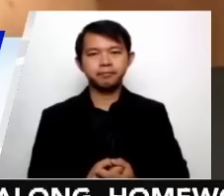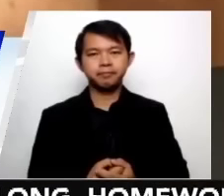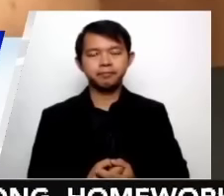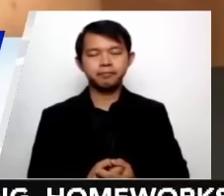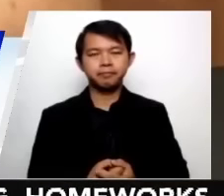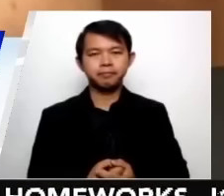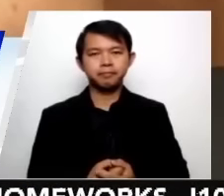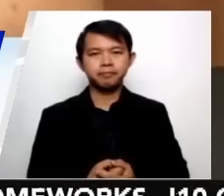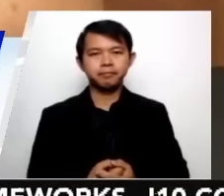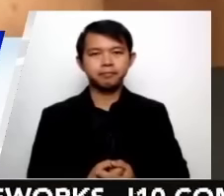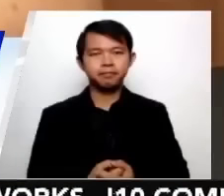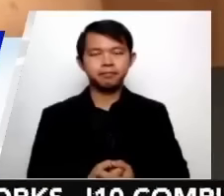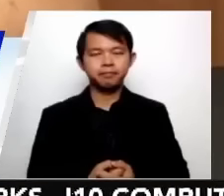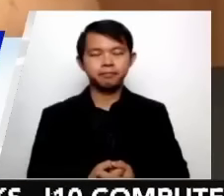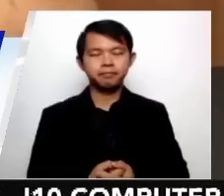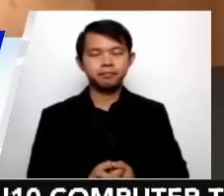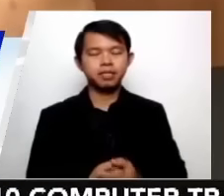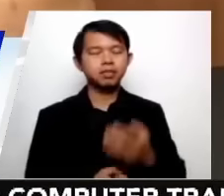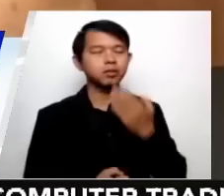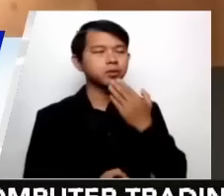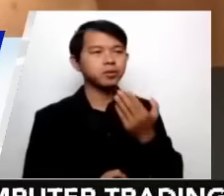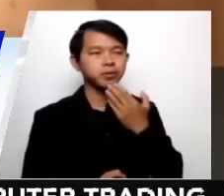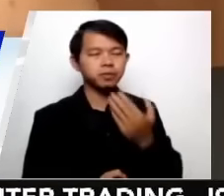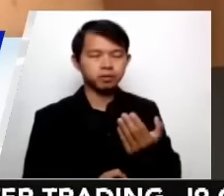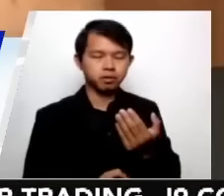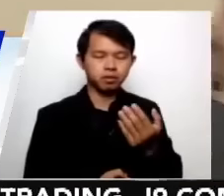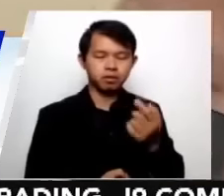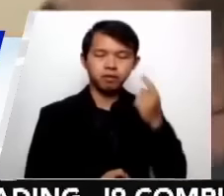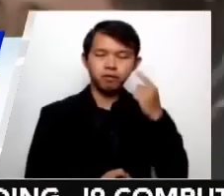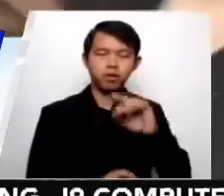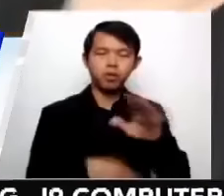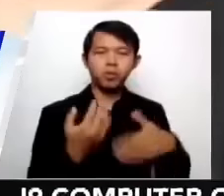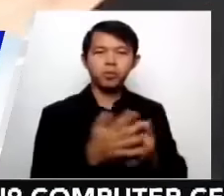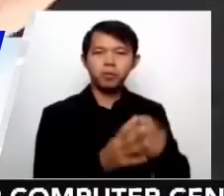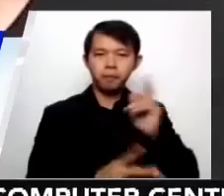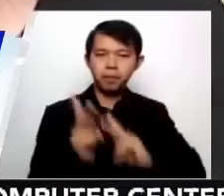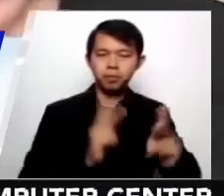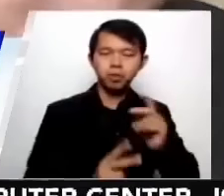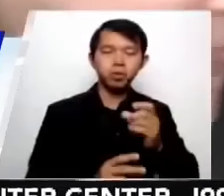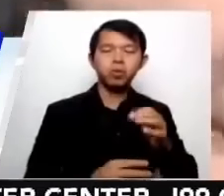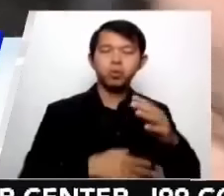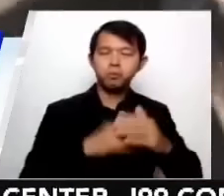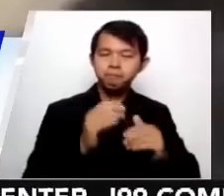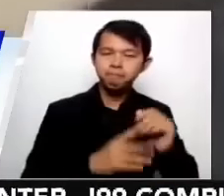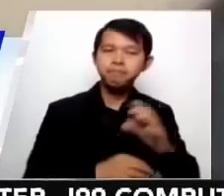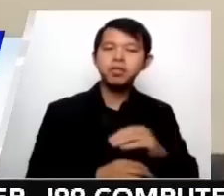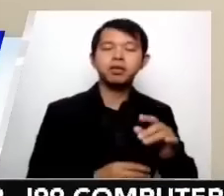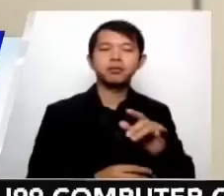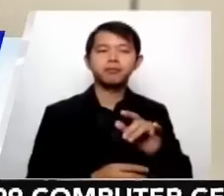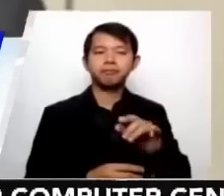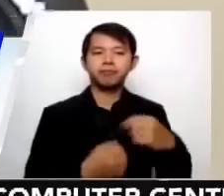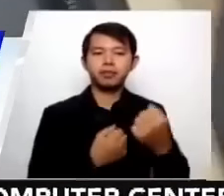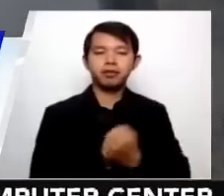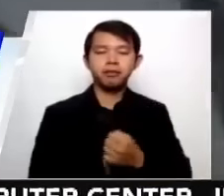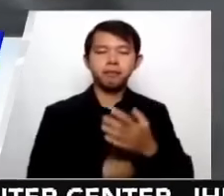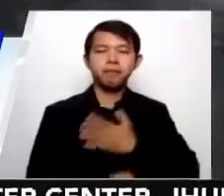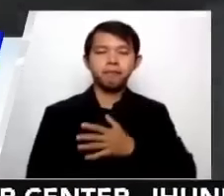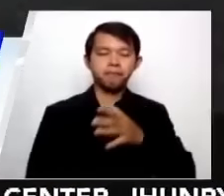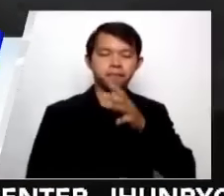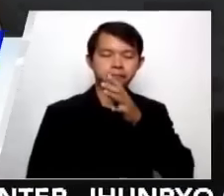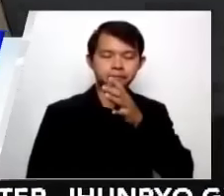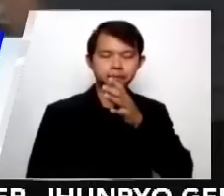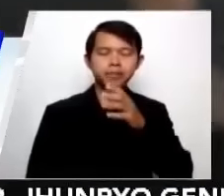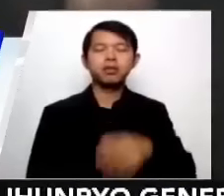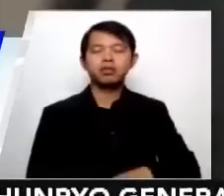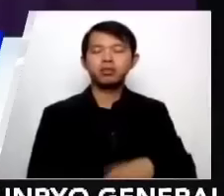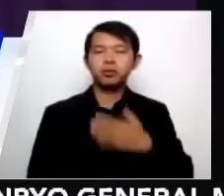you. Nagpasalamat din si Andy sa mga nakikiramay at nagmamahal sa kanyang ina. Hinihiling niyang bigyan muna sila ng privacy sa panahon